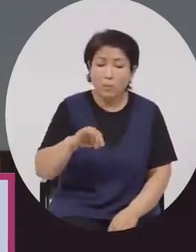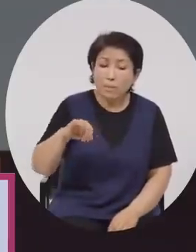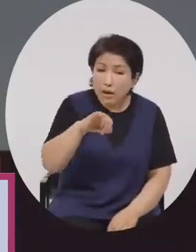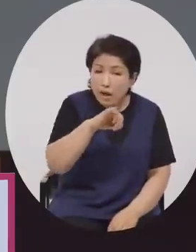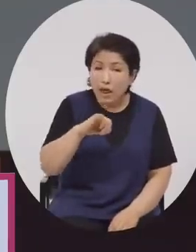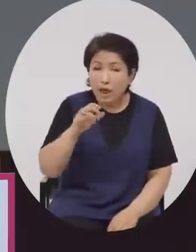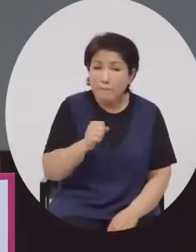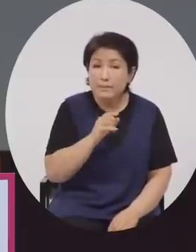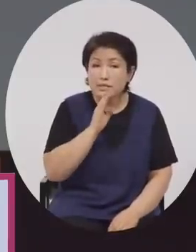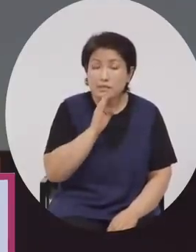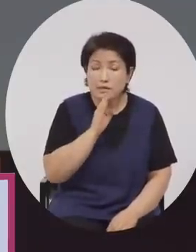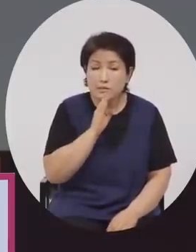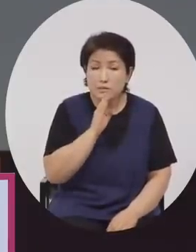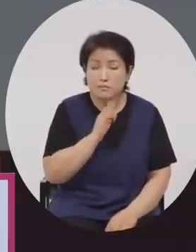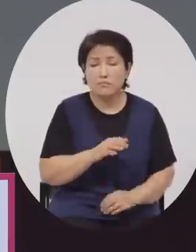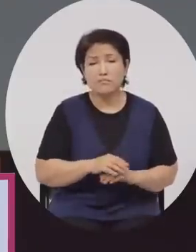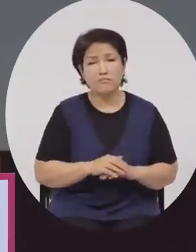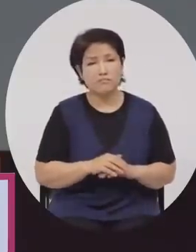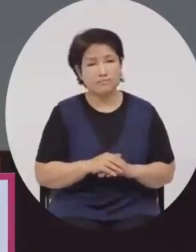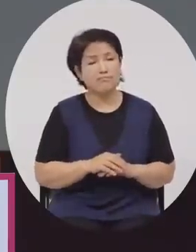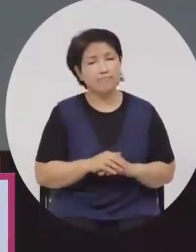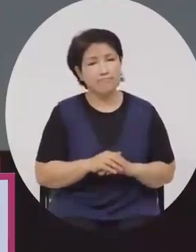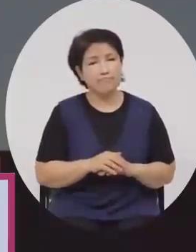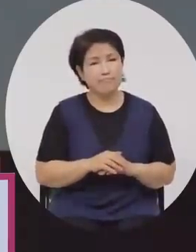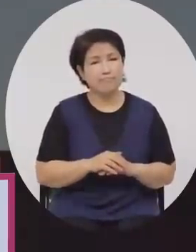싫어하는 걸로 써요?